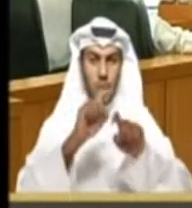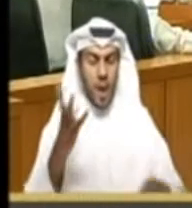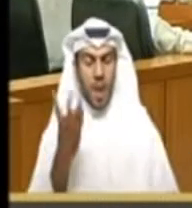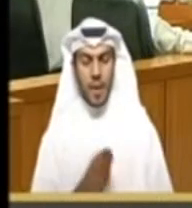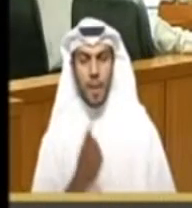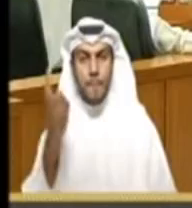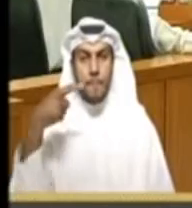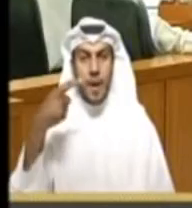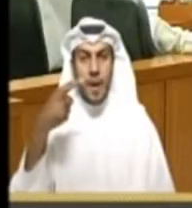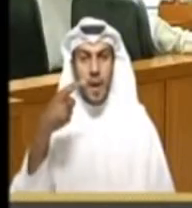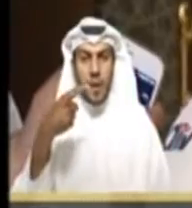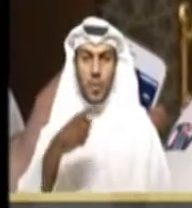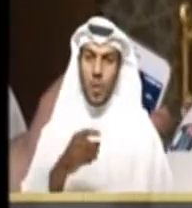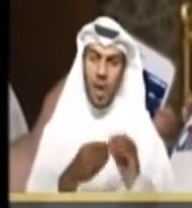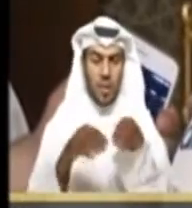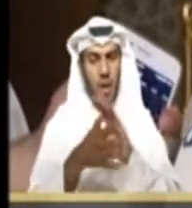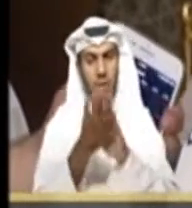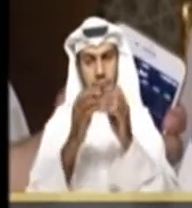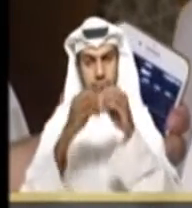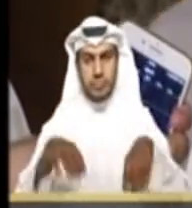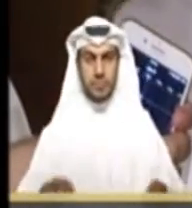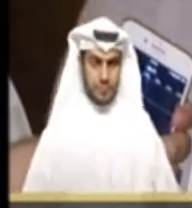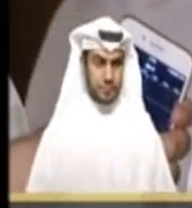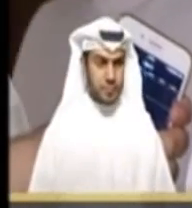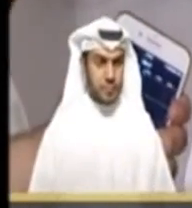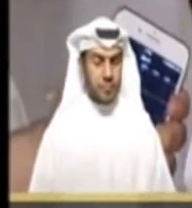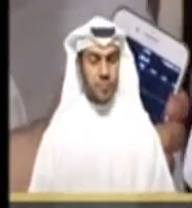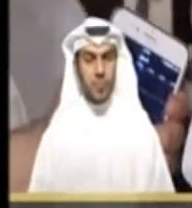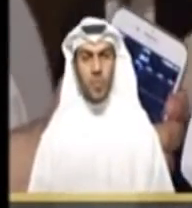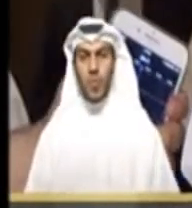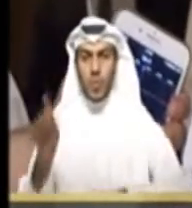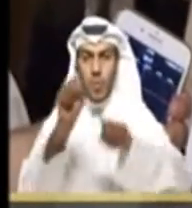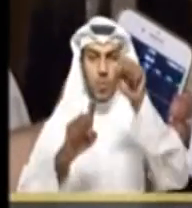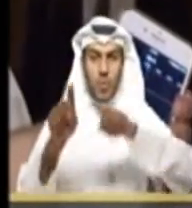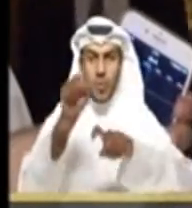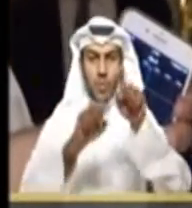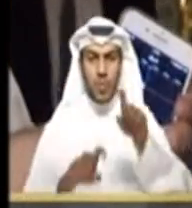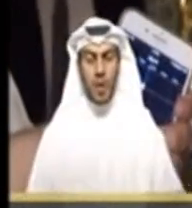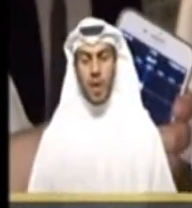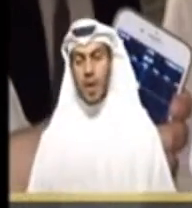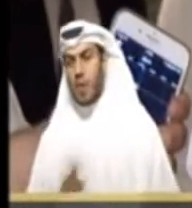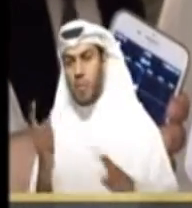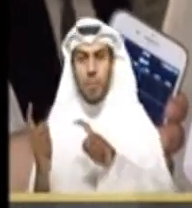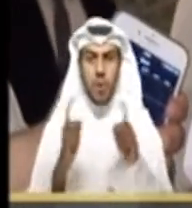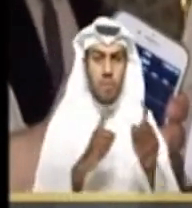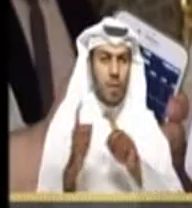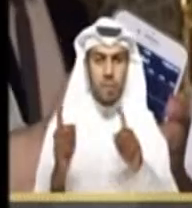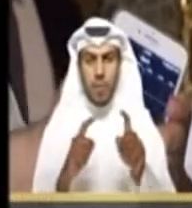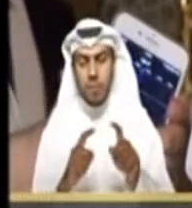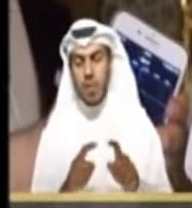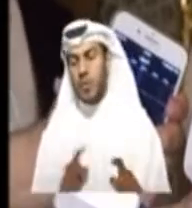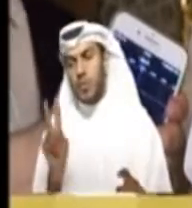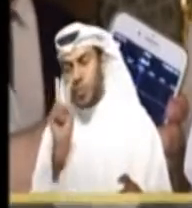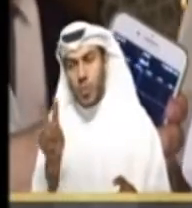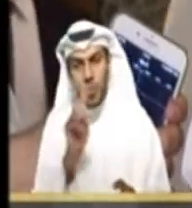نواب بطلب طرح الثقة. كان الاستجواب راقي من الطرفين بغض النظر عن النتائج، هذه هي